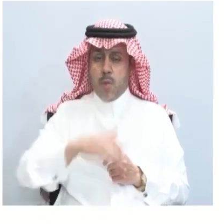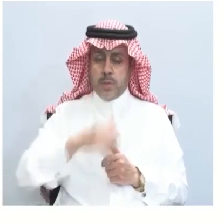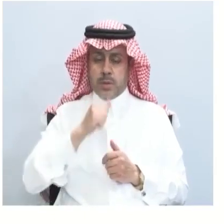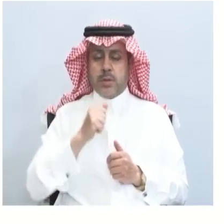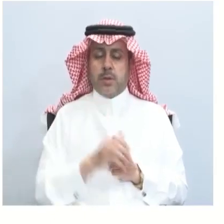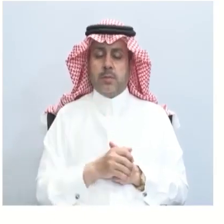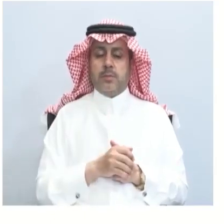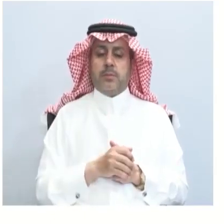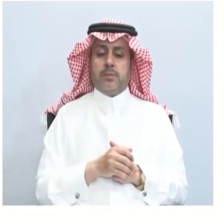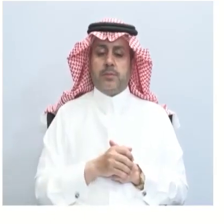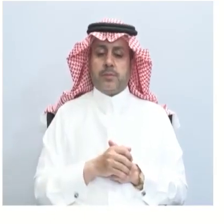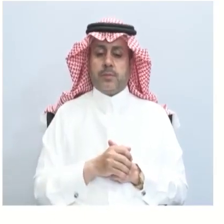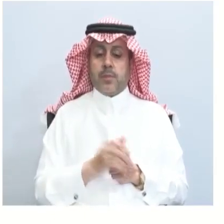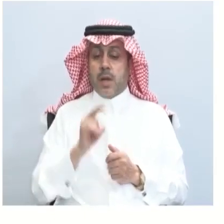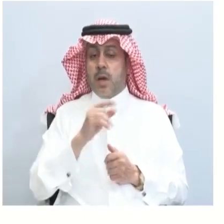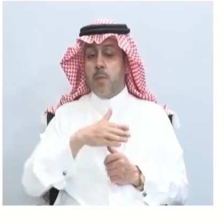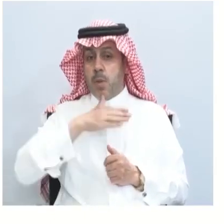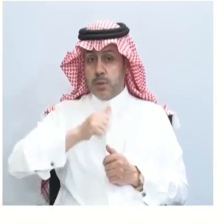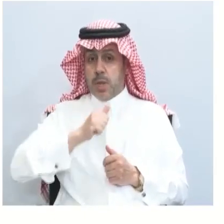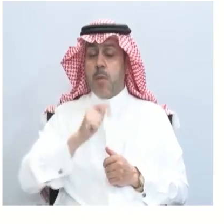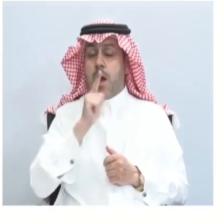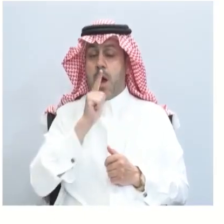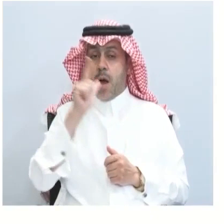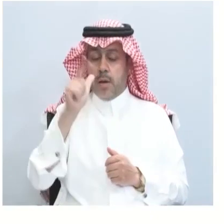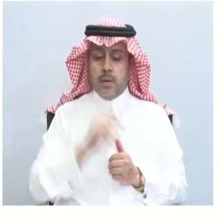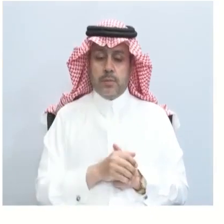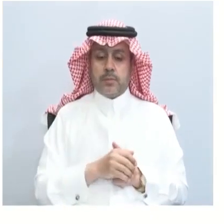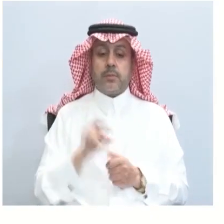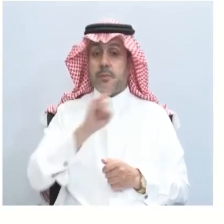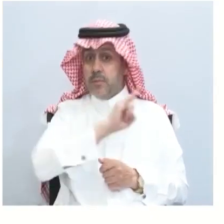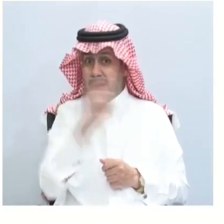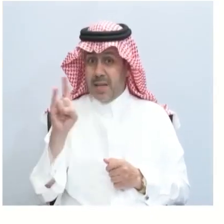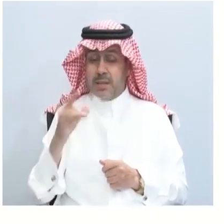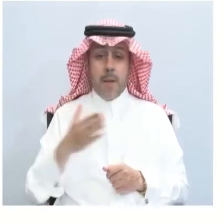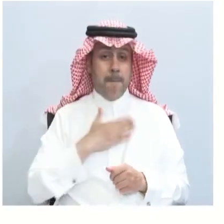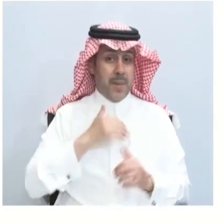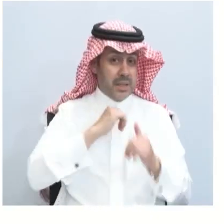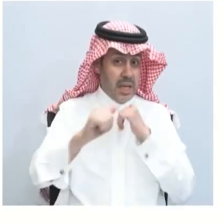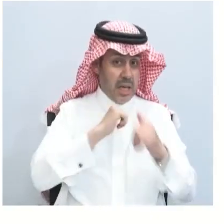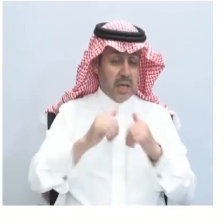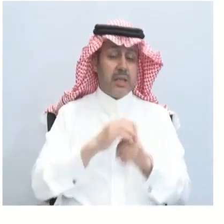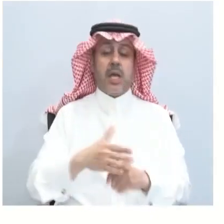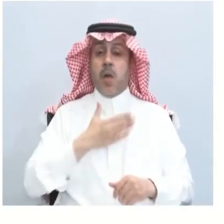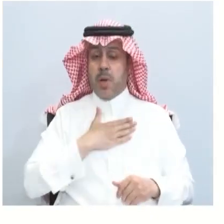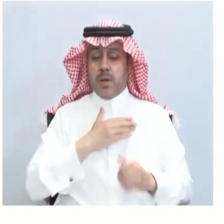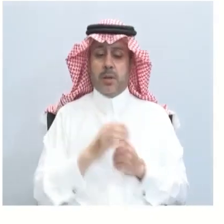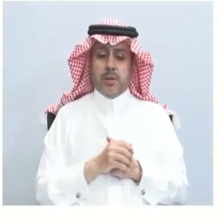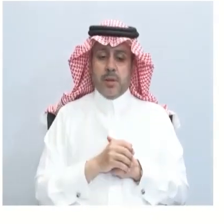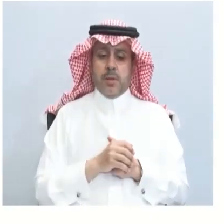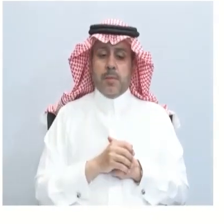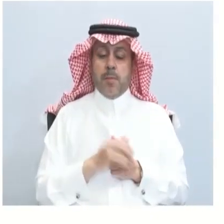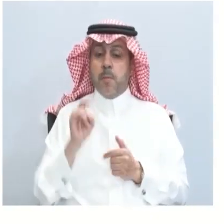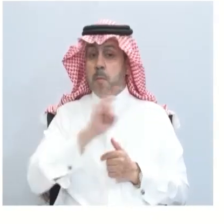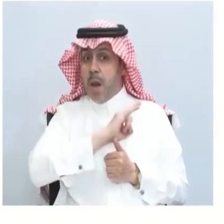الله بن عمر رضي الله عنهما قال قال رسول الله صلى الله عليه وسلم وسلم ليس منا وبينا ذلك اي ليس على